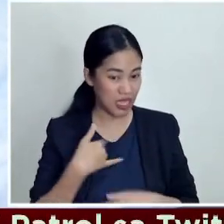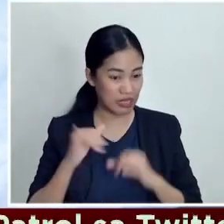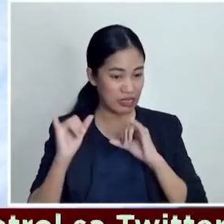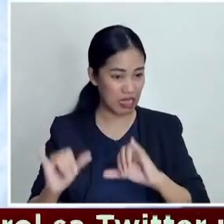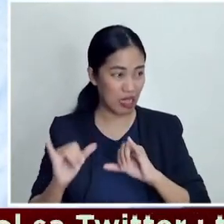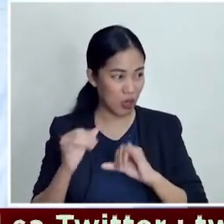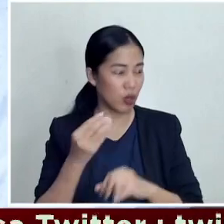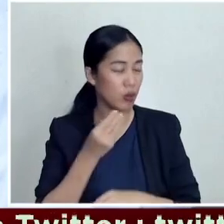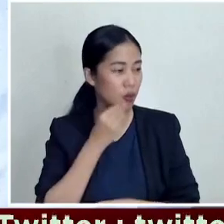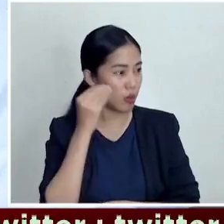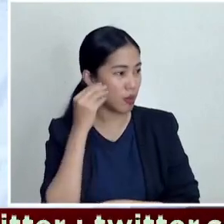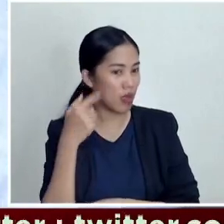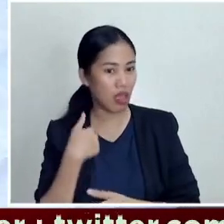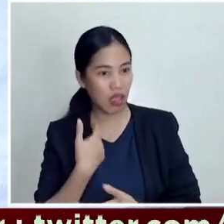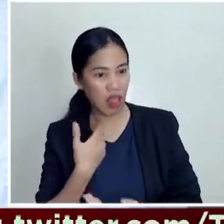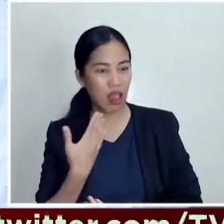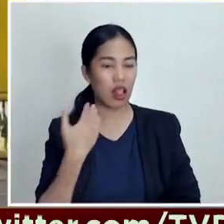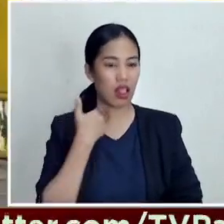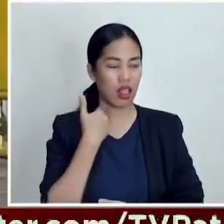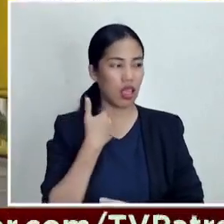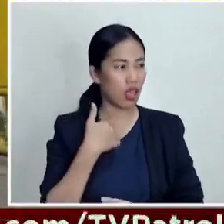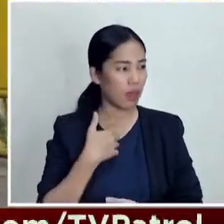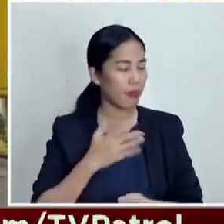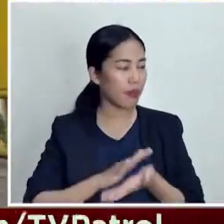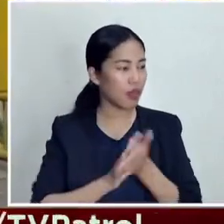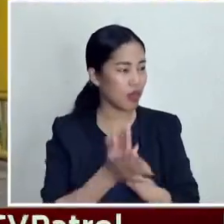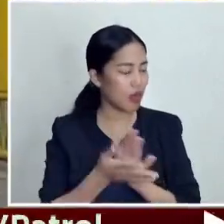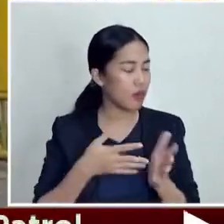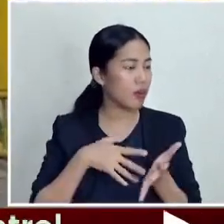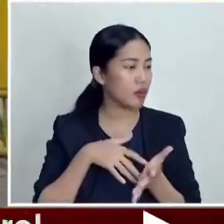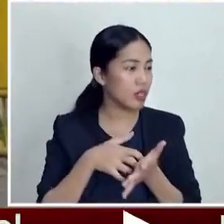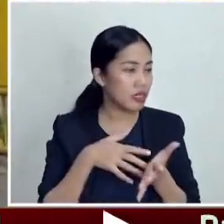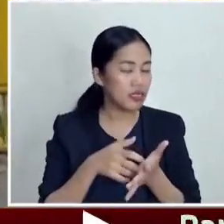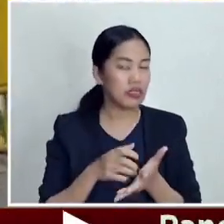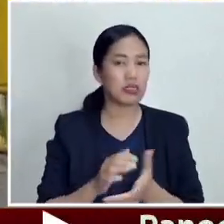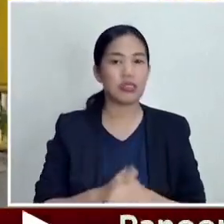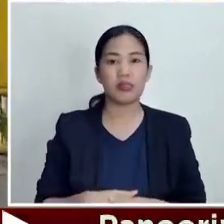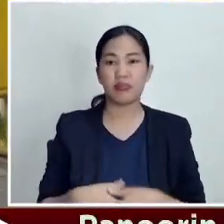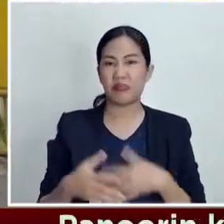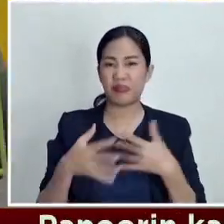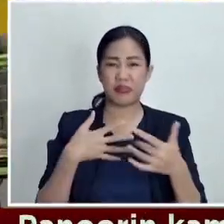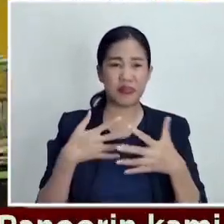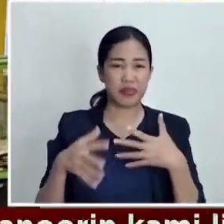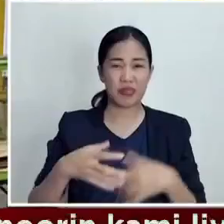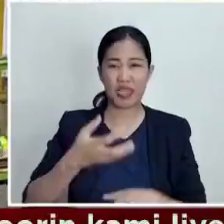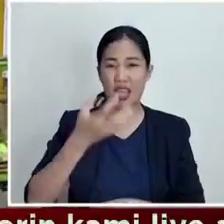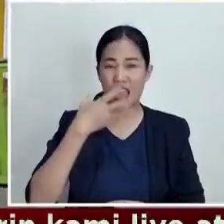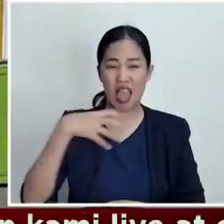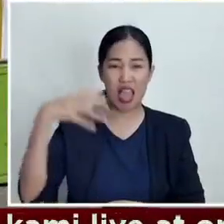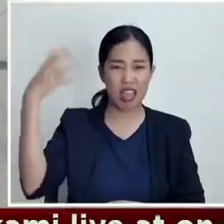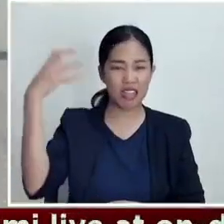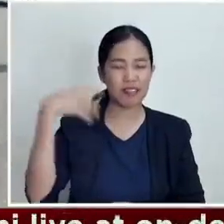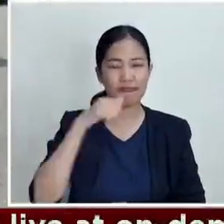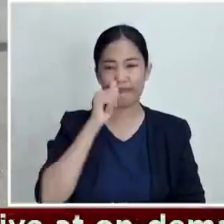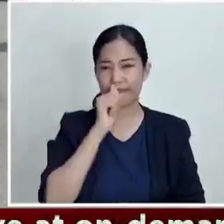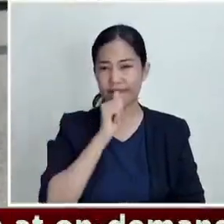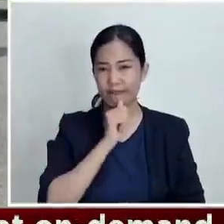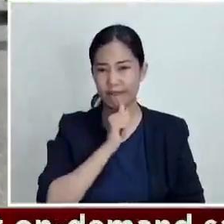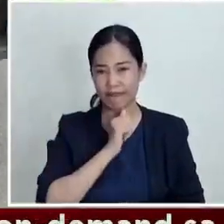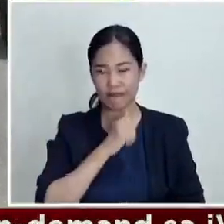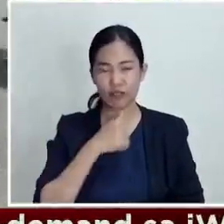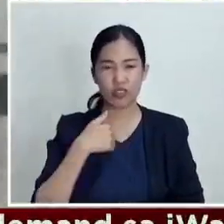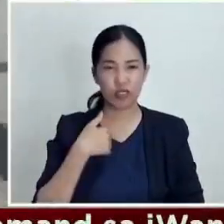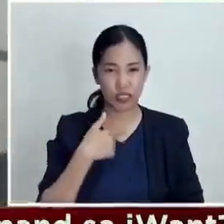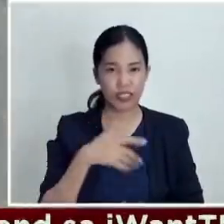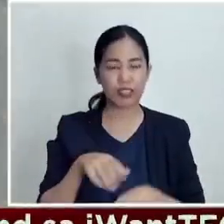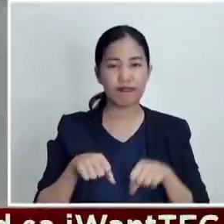wala akong ginagawa. Manghihina ako. Kaya kahit trick ang araw, matyaga niyang nililibot ang buong